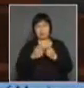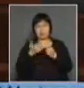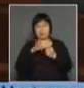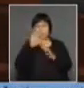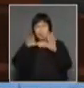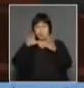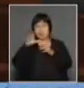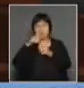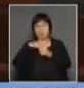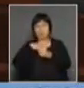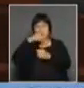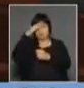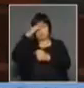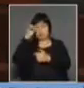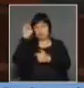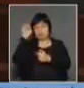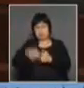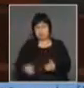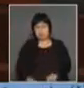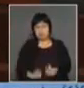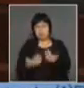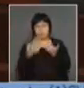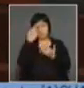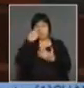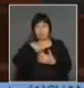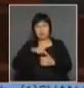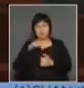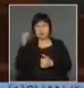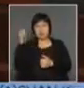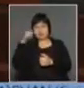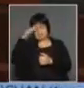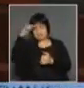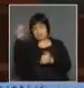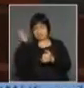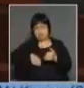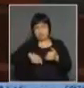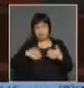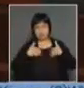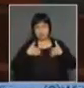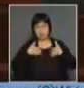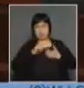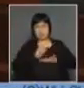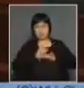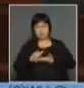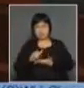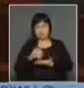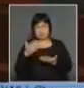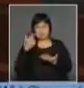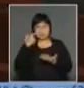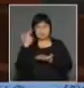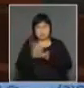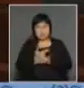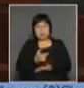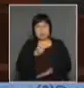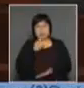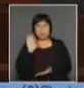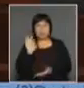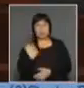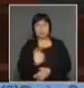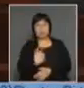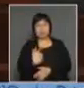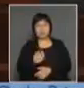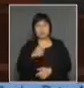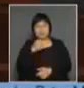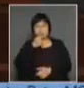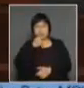彈又說他們打人，我們的急症室有沒有人去受重傷呢？沒有啊。有沒有人受永久傷害呢？沒